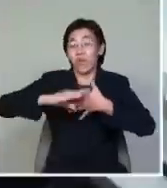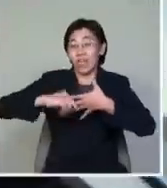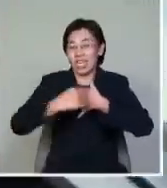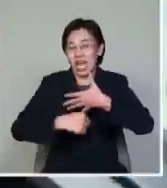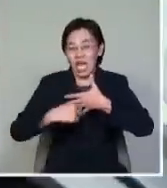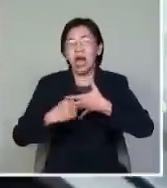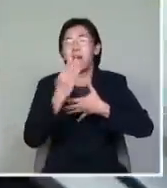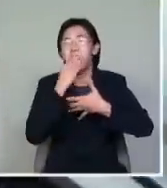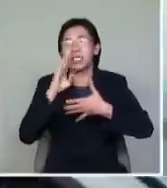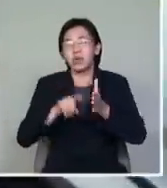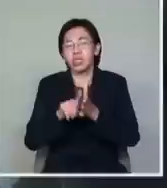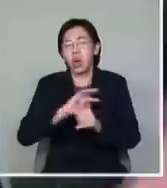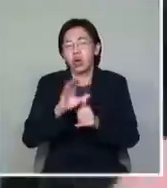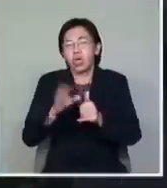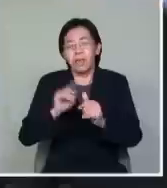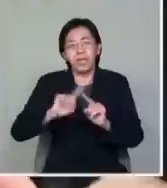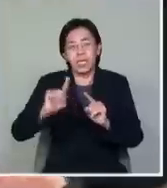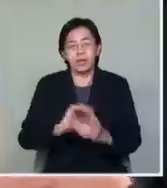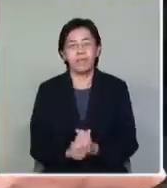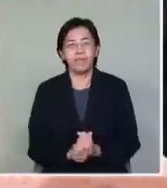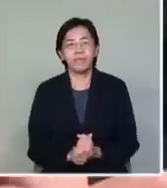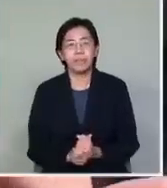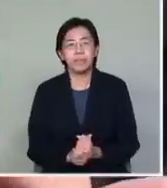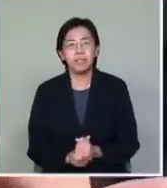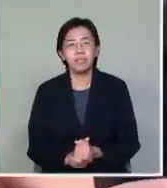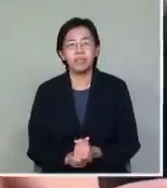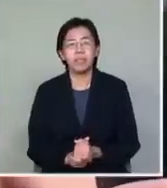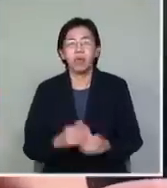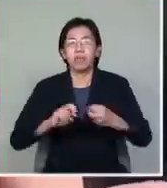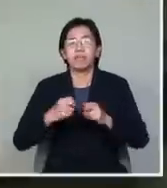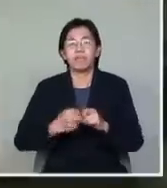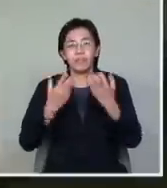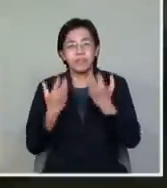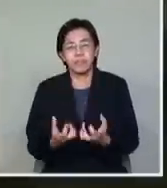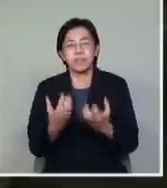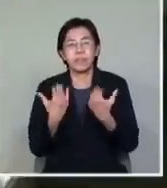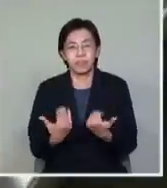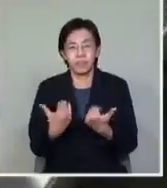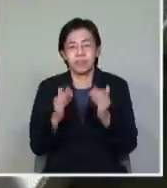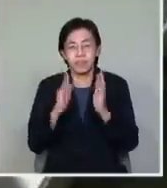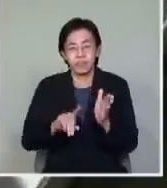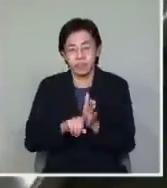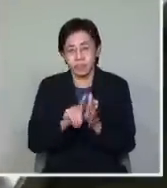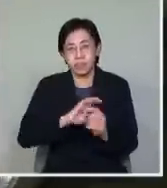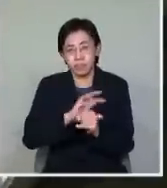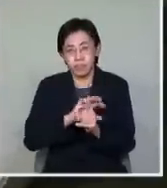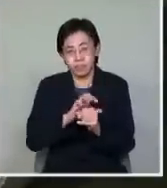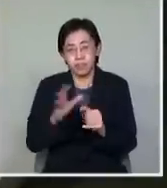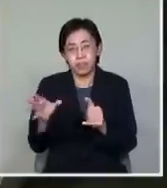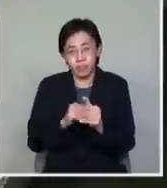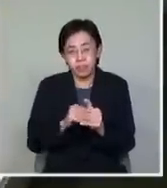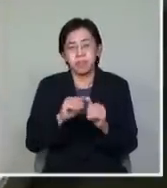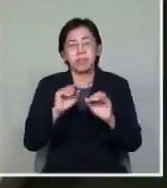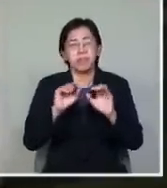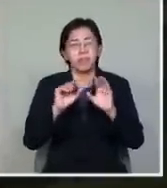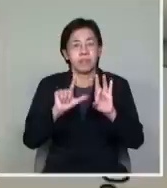สถานการณ์การระบาดของโรคโควิด-19 ในลาตินอเมริกาก็ยังคงวิกฤตนะครับล่าสุดพบว่ามีผู้ติดเชื้อกว่า8ล้านคนแล้วนะครับ